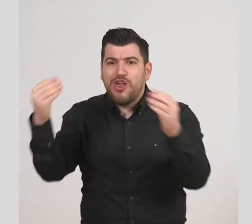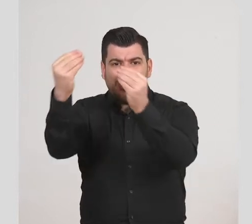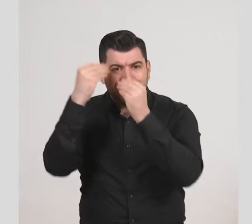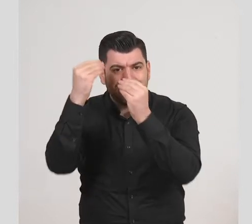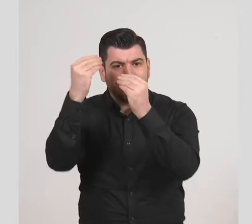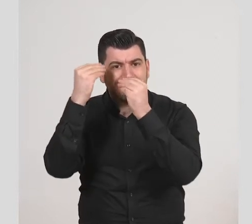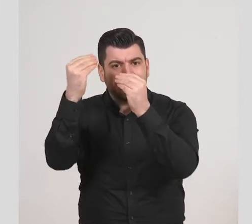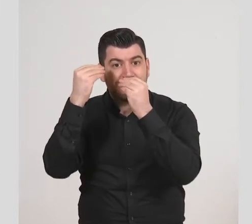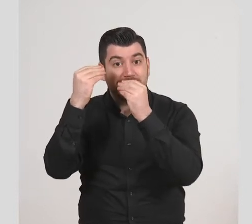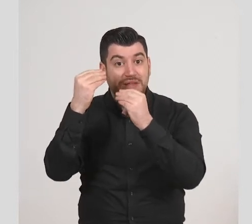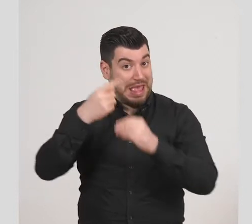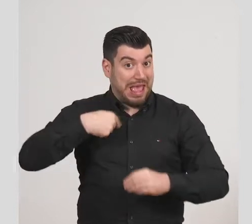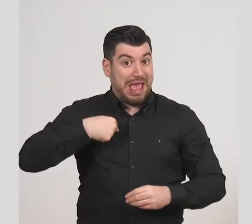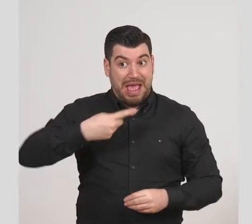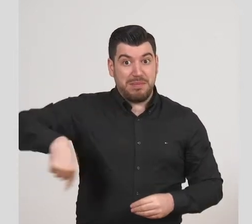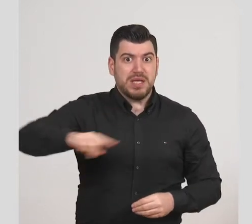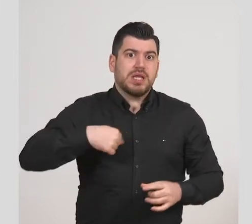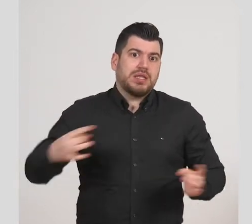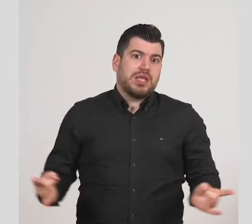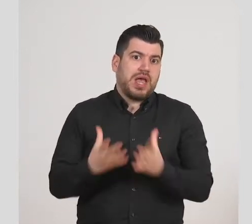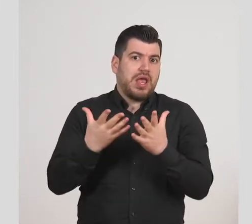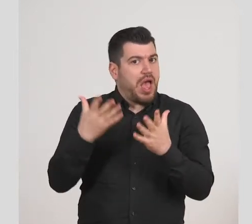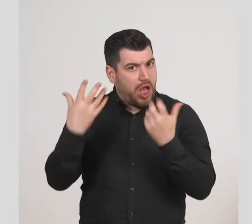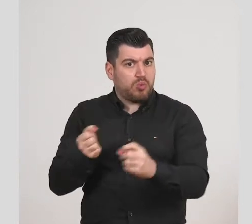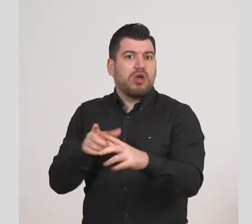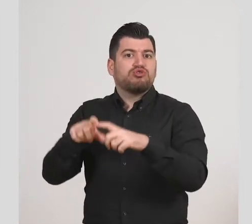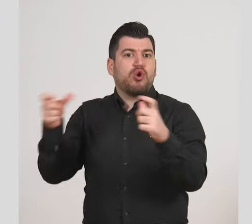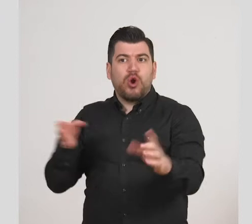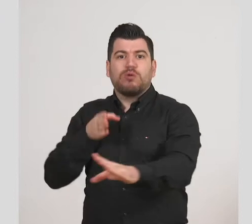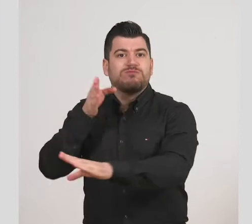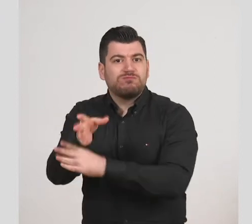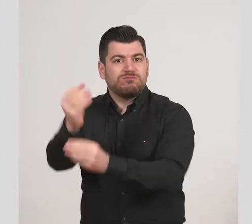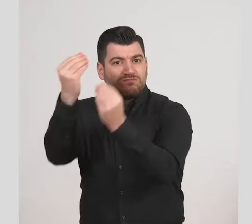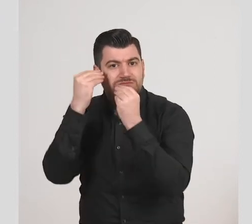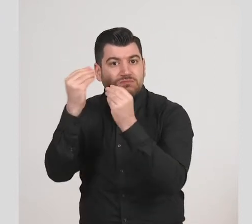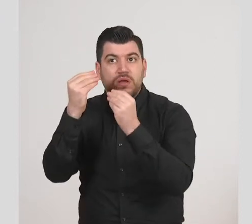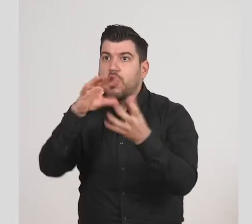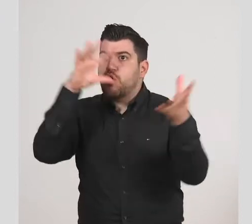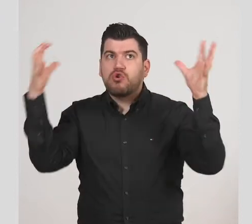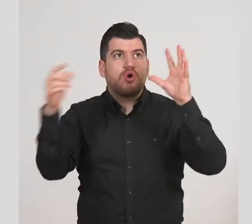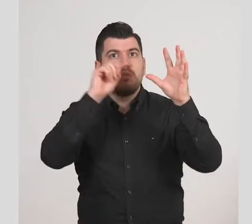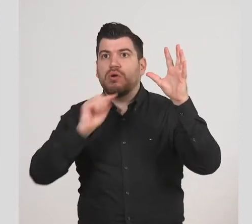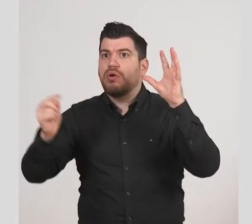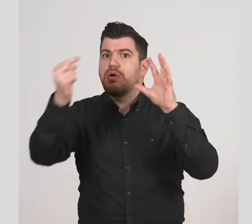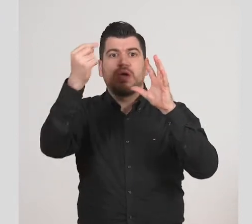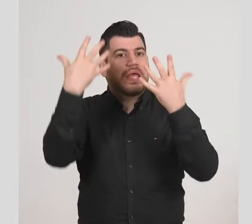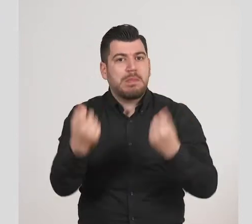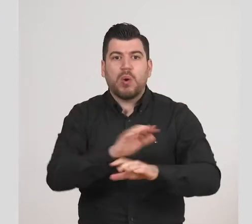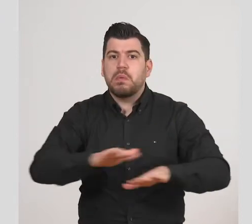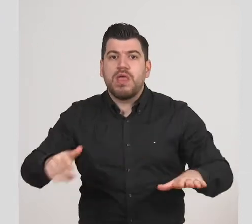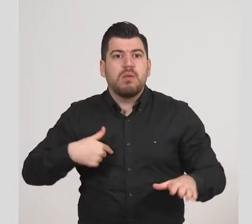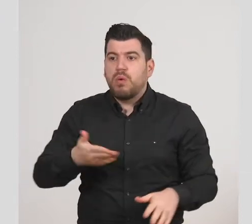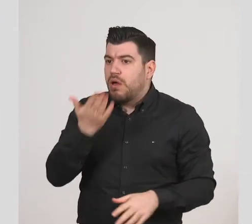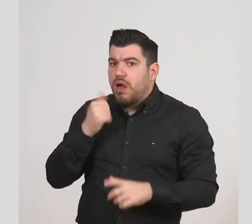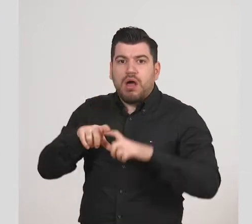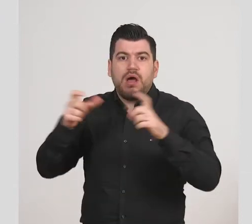γνώσης». Μην κοιτάτε που εμείς όλοι έχουμε το σχολείο μας και μπορούμε να πηγαίνουμε. Υπάρχουν πάρα πολλά παιδάκια στον κόσμο που δεν έχουν σχολείο και δεν μπορούν